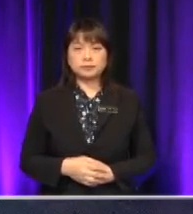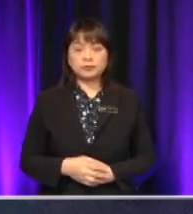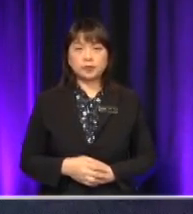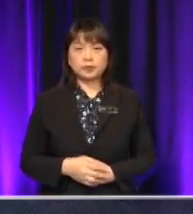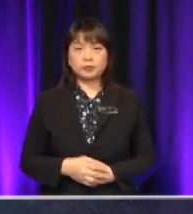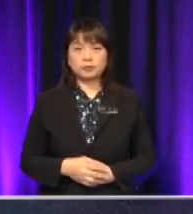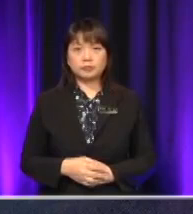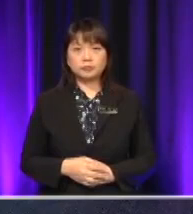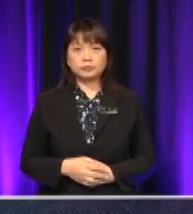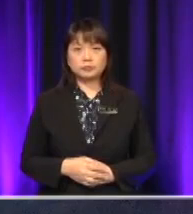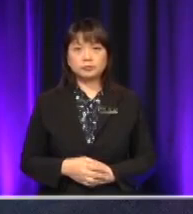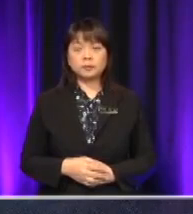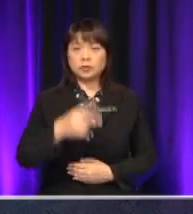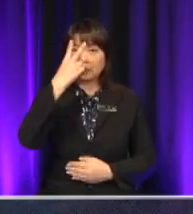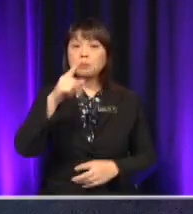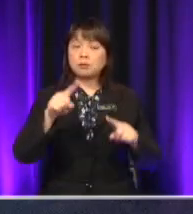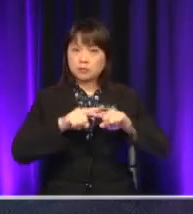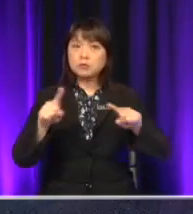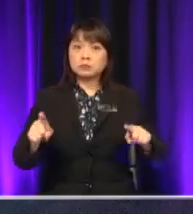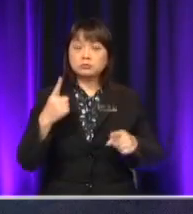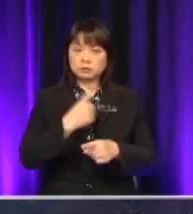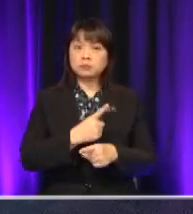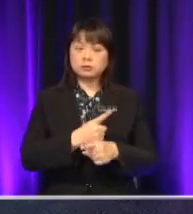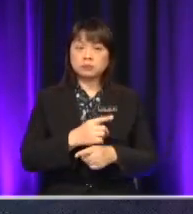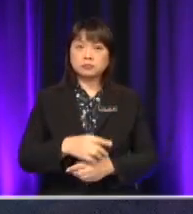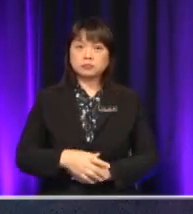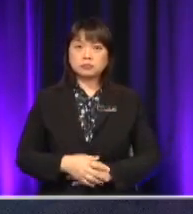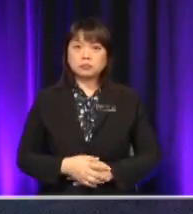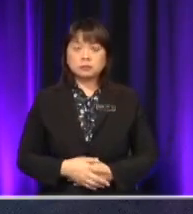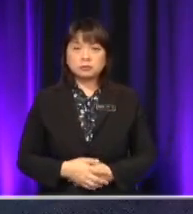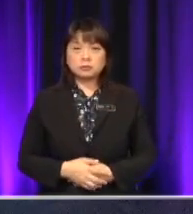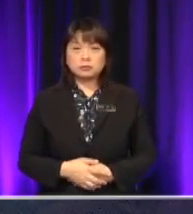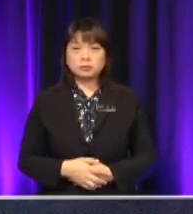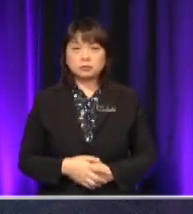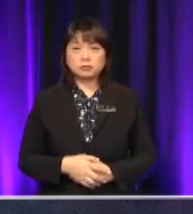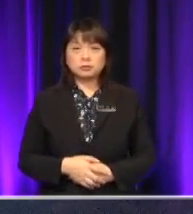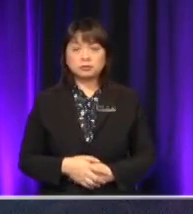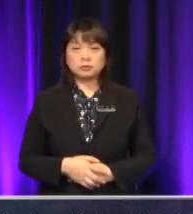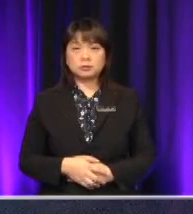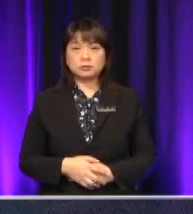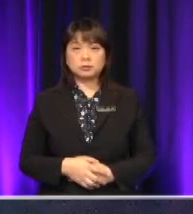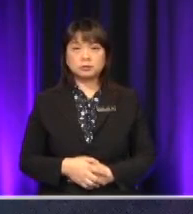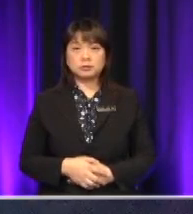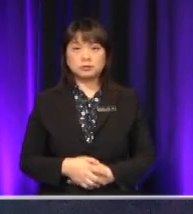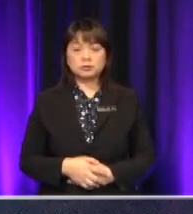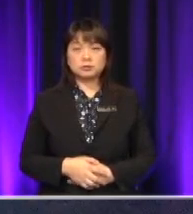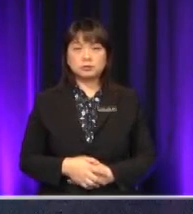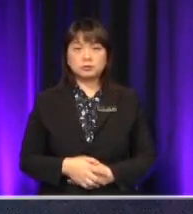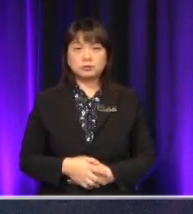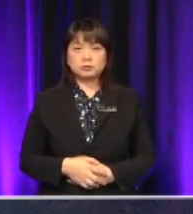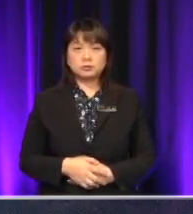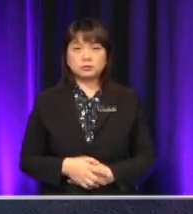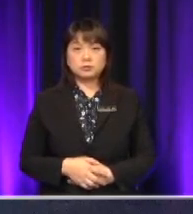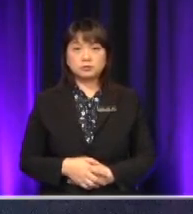12.44 milimeter. Yeah. Nampak beza kat situ? Oh, beza Beza jauh. banyak kan? Ya, cikgu. Okey. Alright, jadi Hanif boleh ulanglah 3 kali.